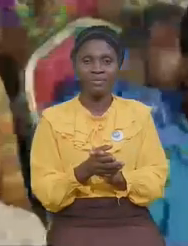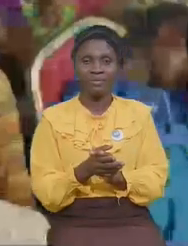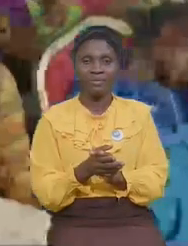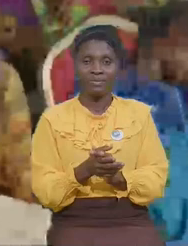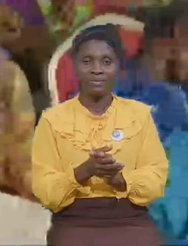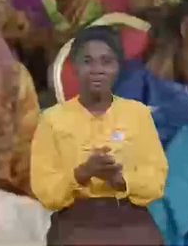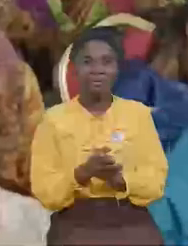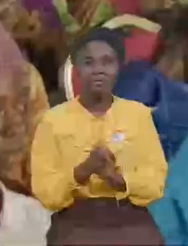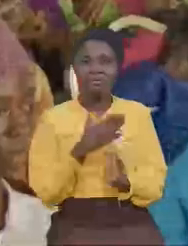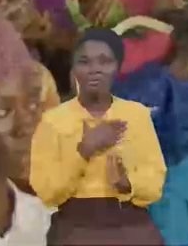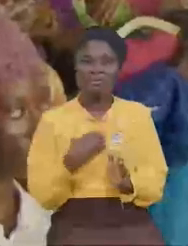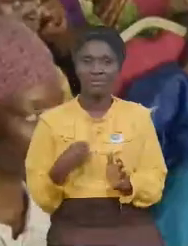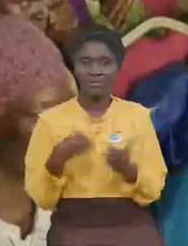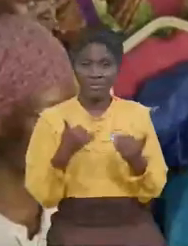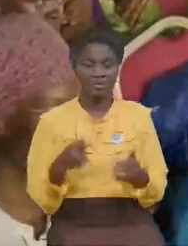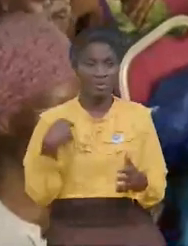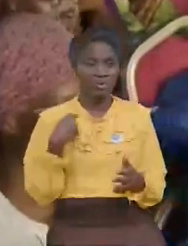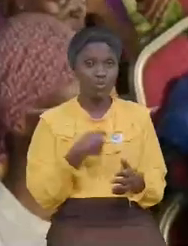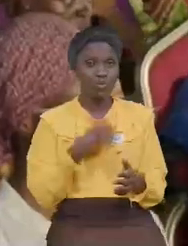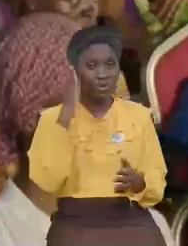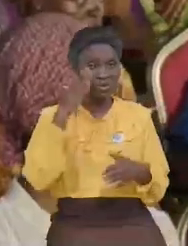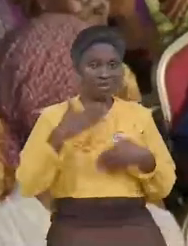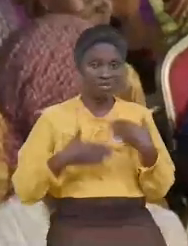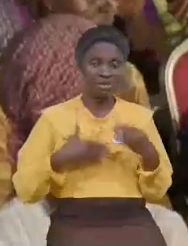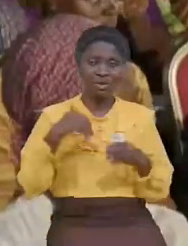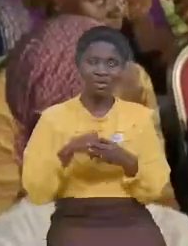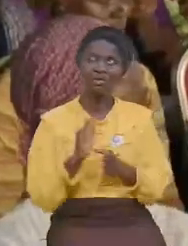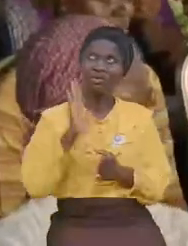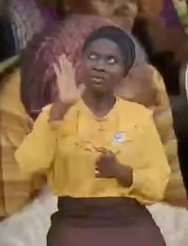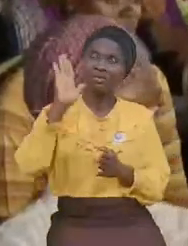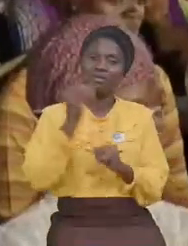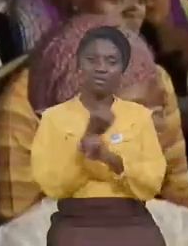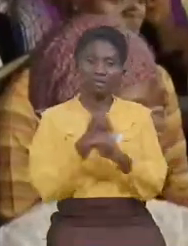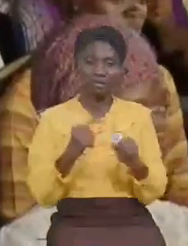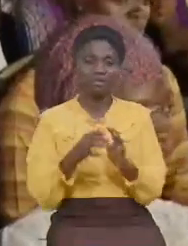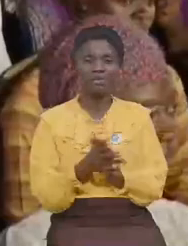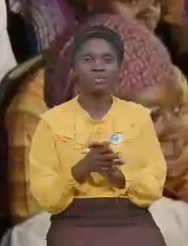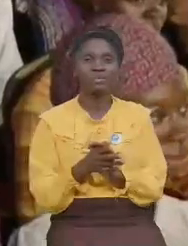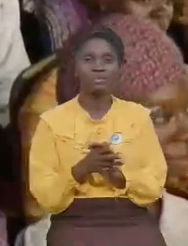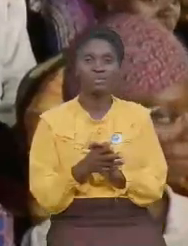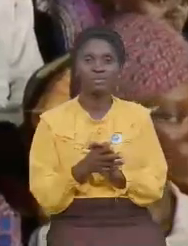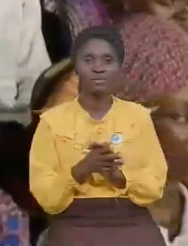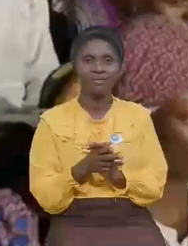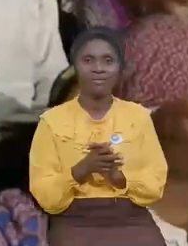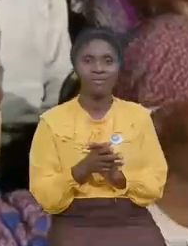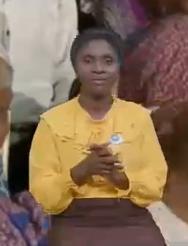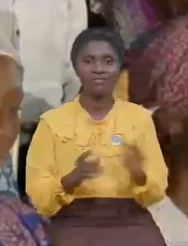au ciel. Et nous allons nous réjouir de son salut. Je dis,